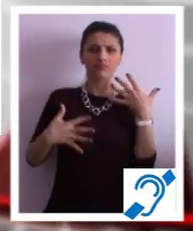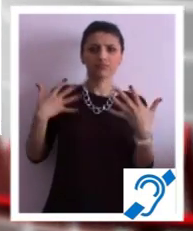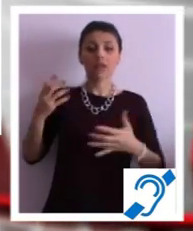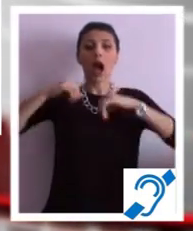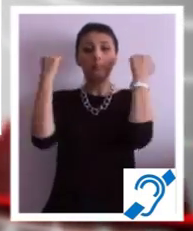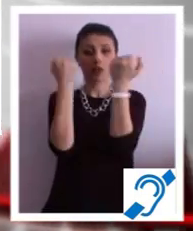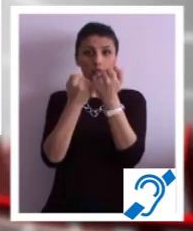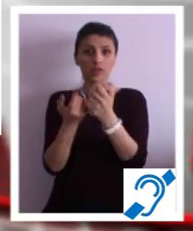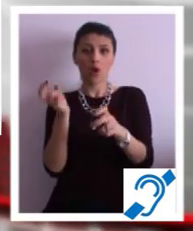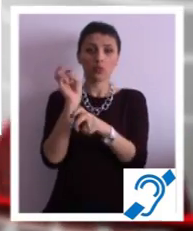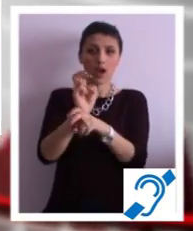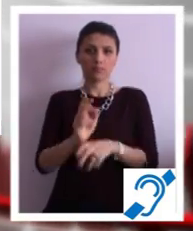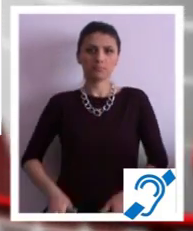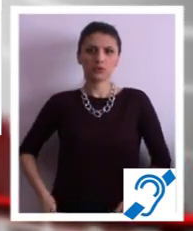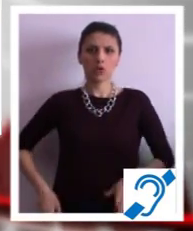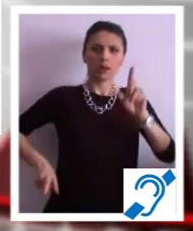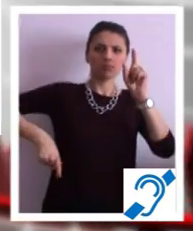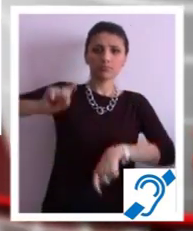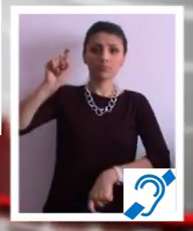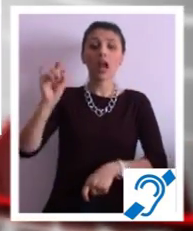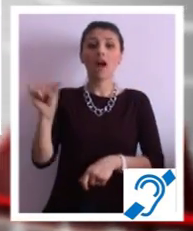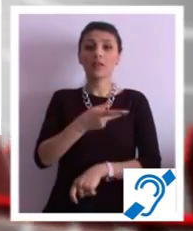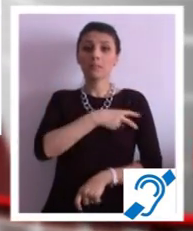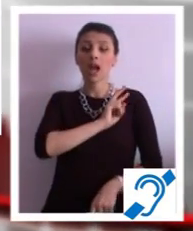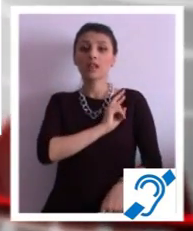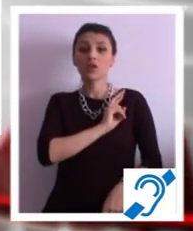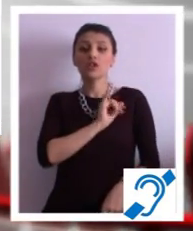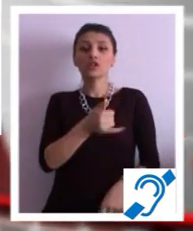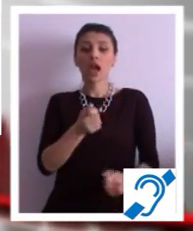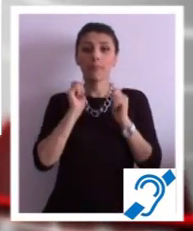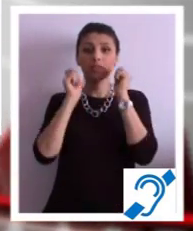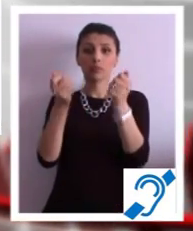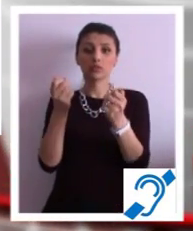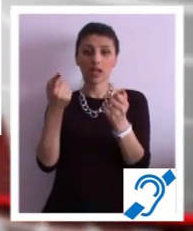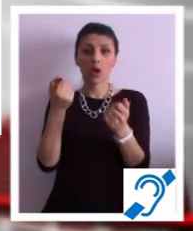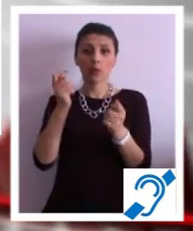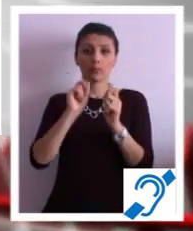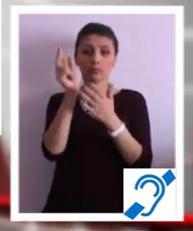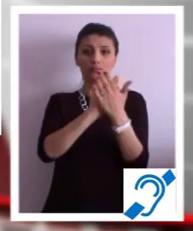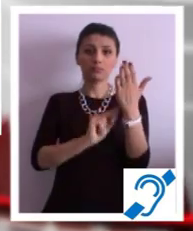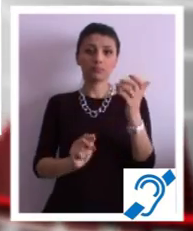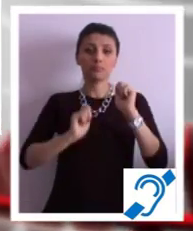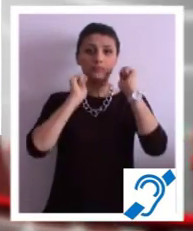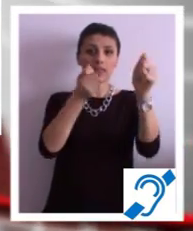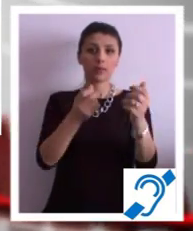s-a bătut, s-a urcat cu picioarele pe el, am povestit cu martorii, am depus o plângere